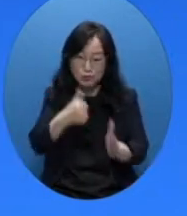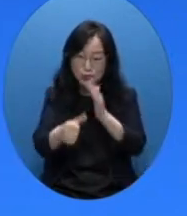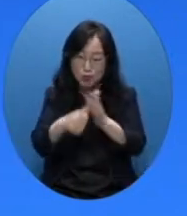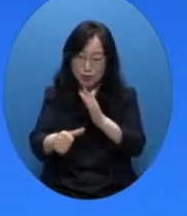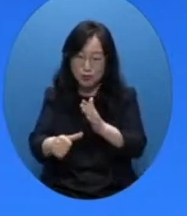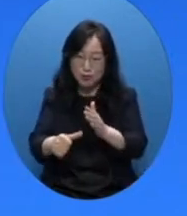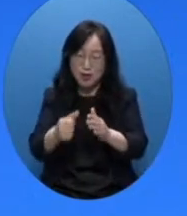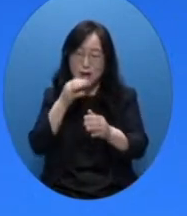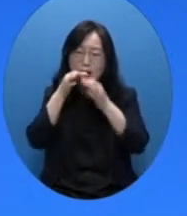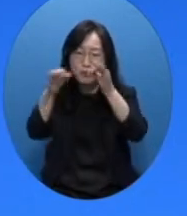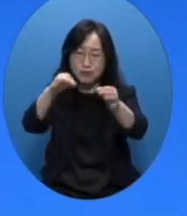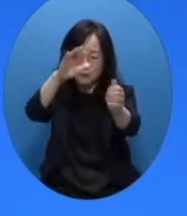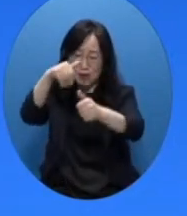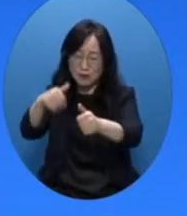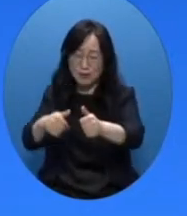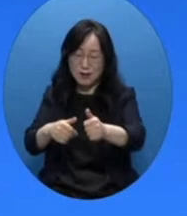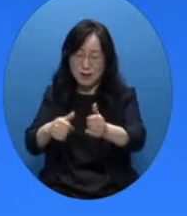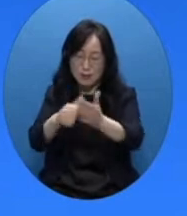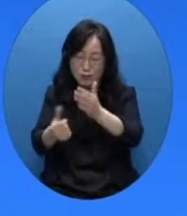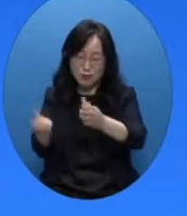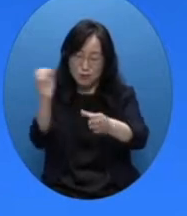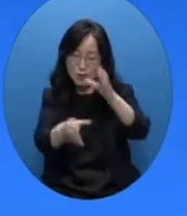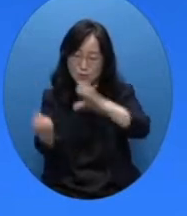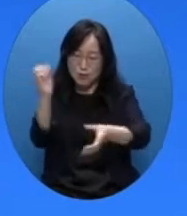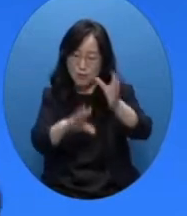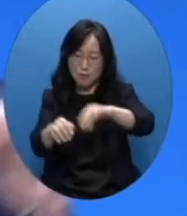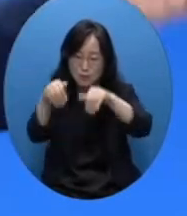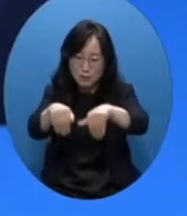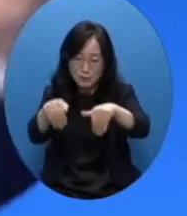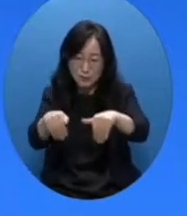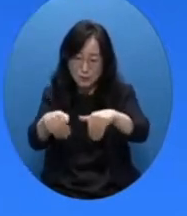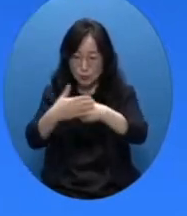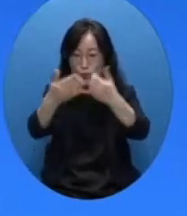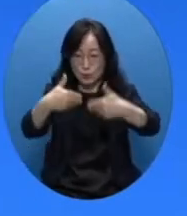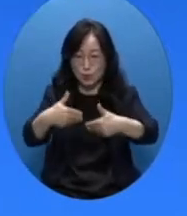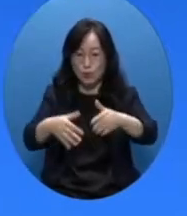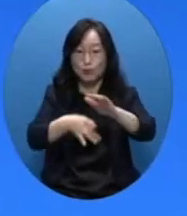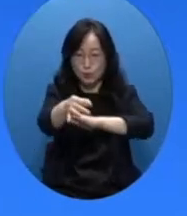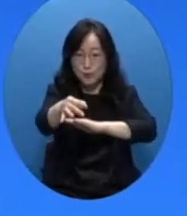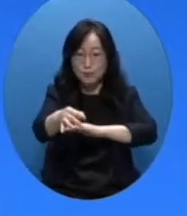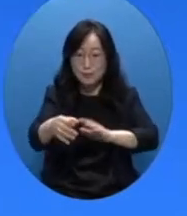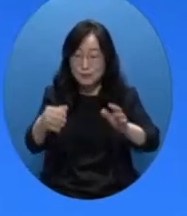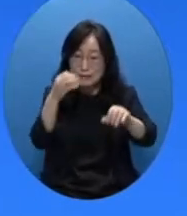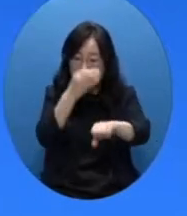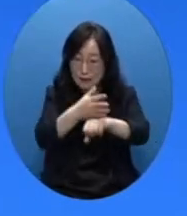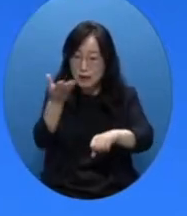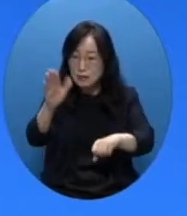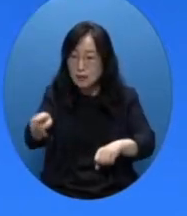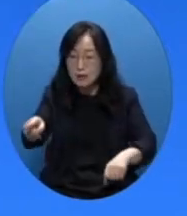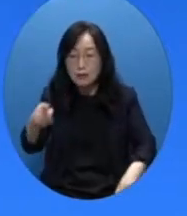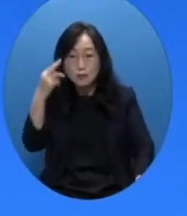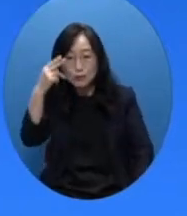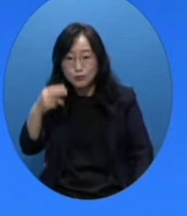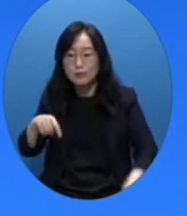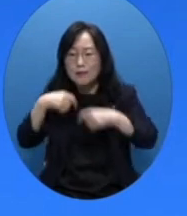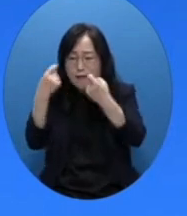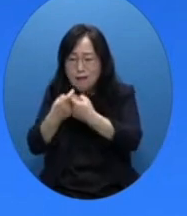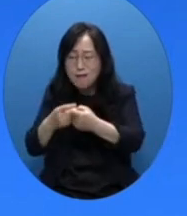본인들이 짐 싸가지고 박스에다 테이프 붙여서 트레일러를 싣고 이사할 곳으로 갑니다.